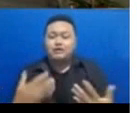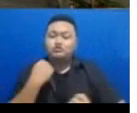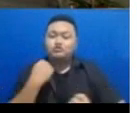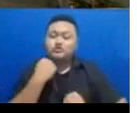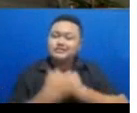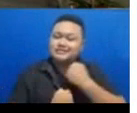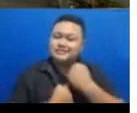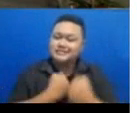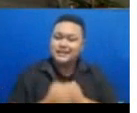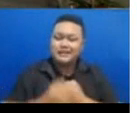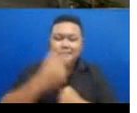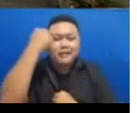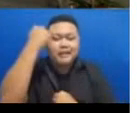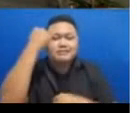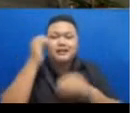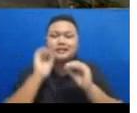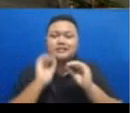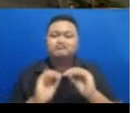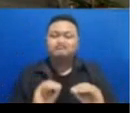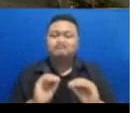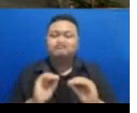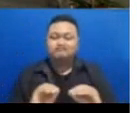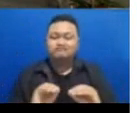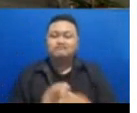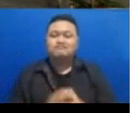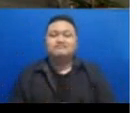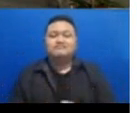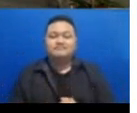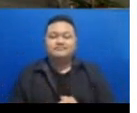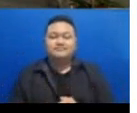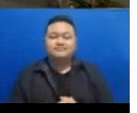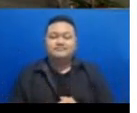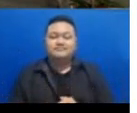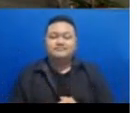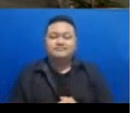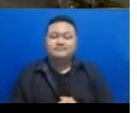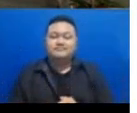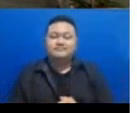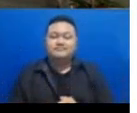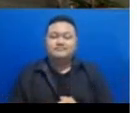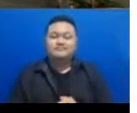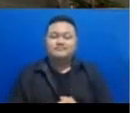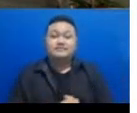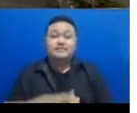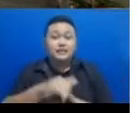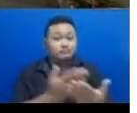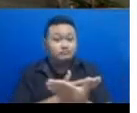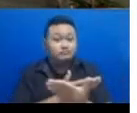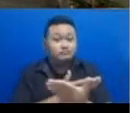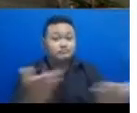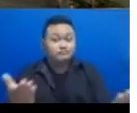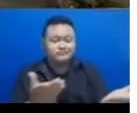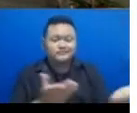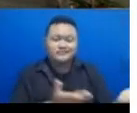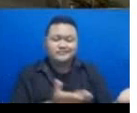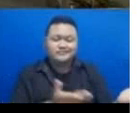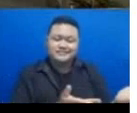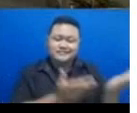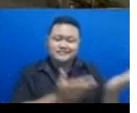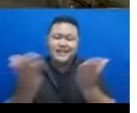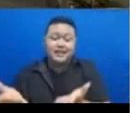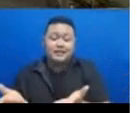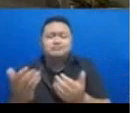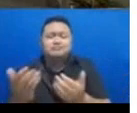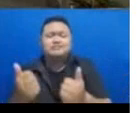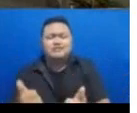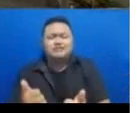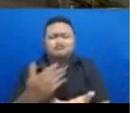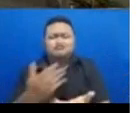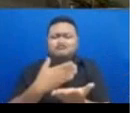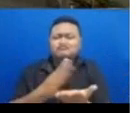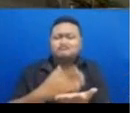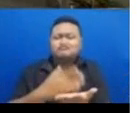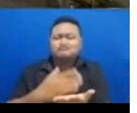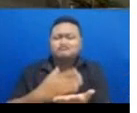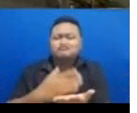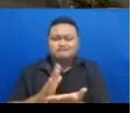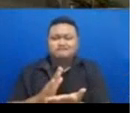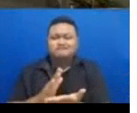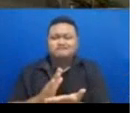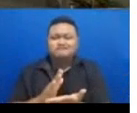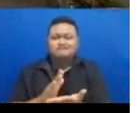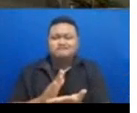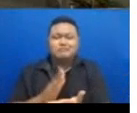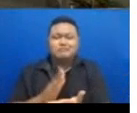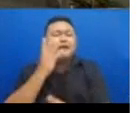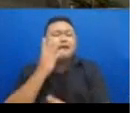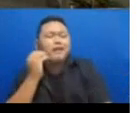dan mengajar. Jadi silakan juga Bapak dan Ibu untuk membagikan keseruan, pengalaman,